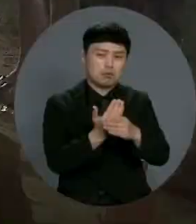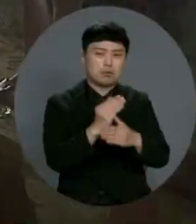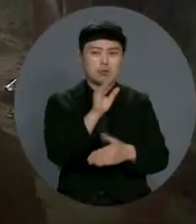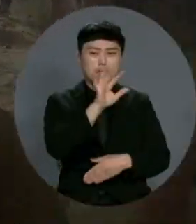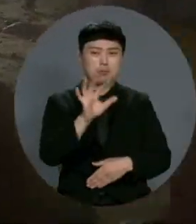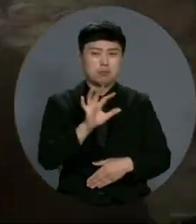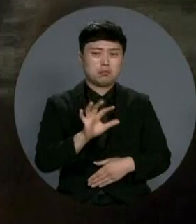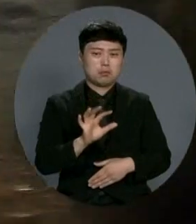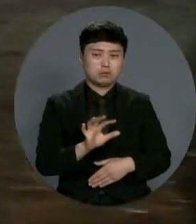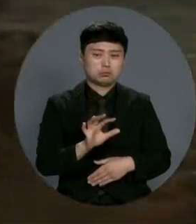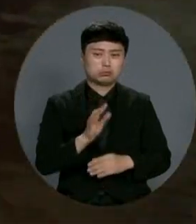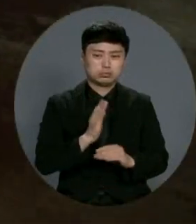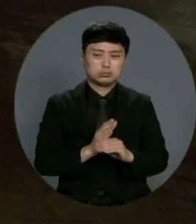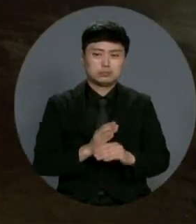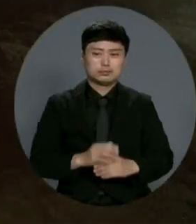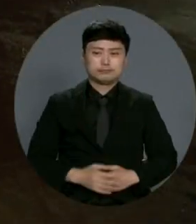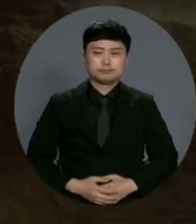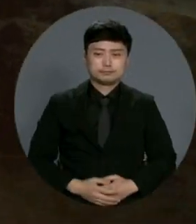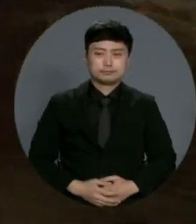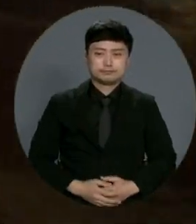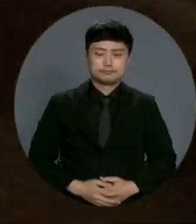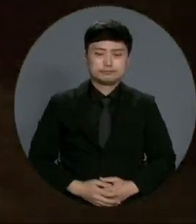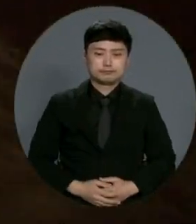있습니다 MBC 뉴스 김서연입니다